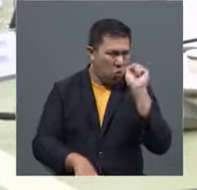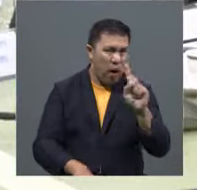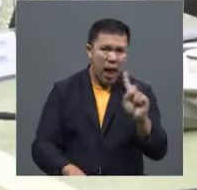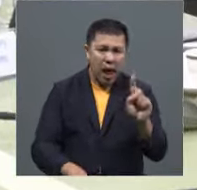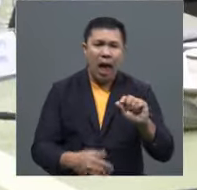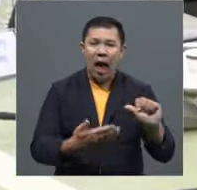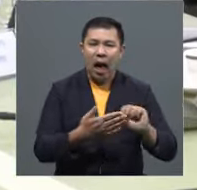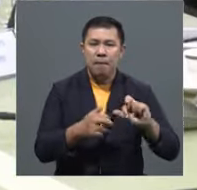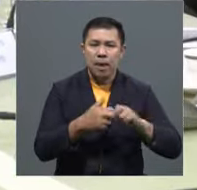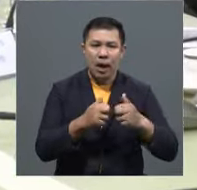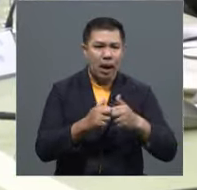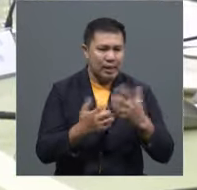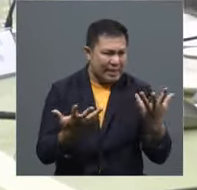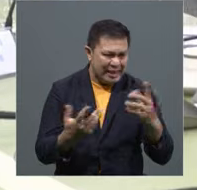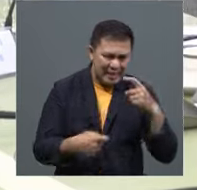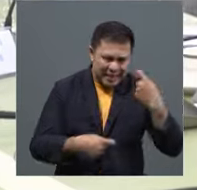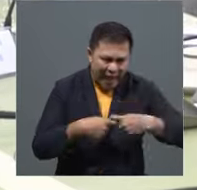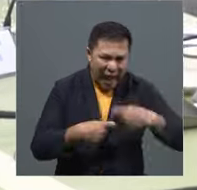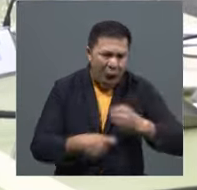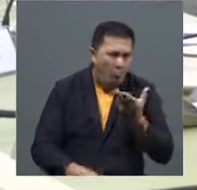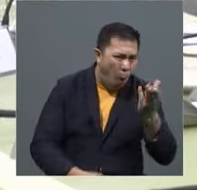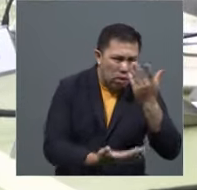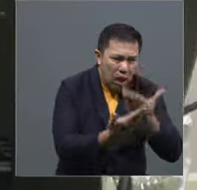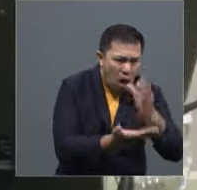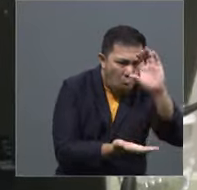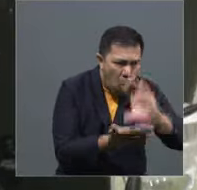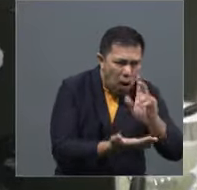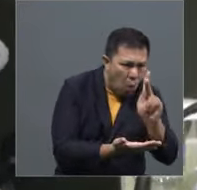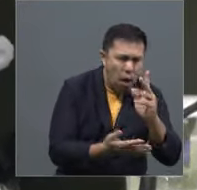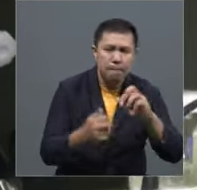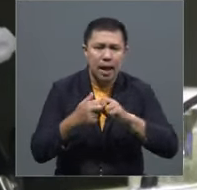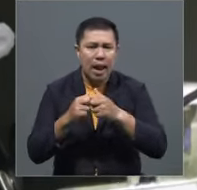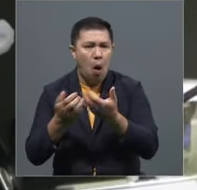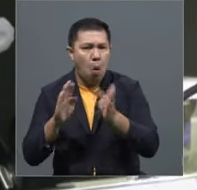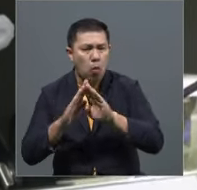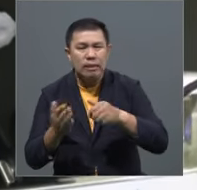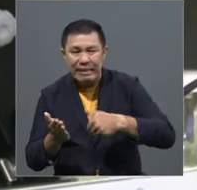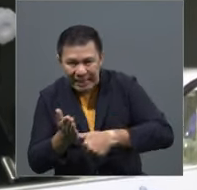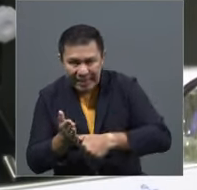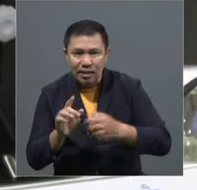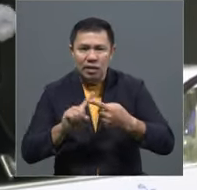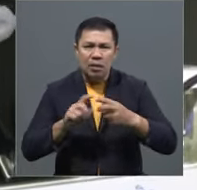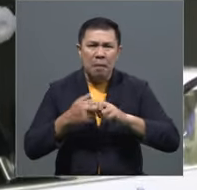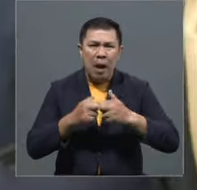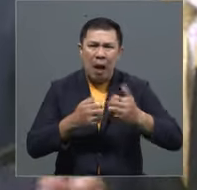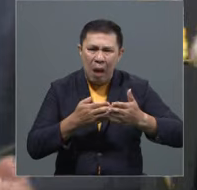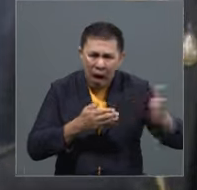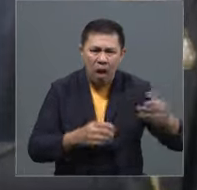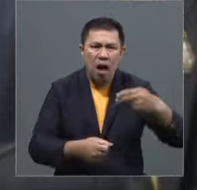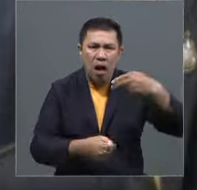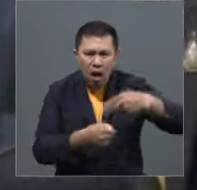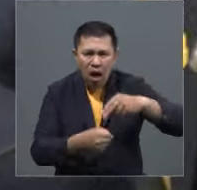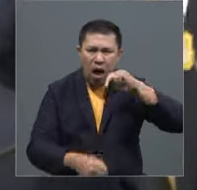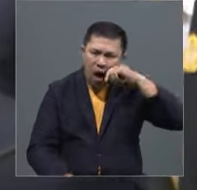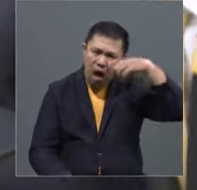การแก้ปัญหาเข้าไม่ถึงแหล่งเงินทุนนะครับแล้วก็ปัญหาหนี้ครัวเรือนต่างๆส่วนปัญหาระยะยาวไม่ว่าจะเป็นเรื่องของพลังงานเรื่องของ